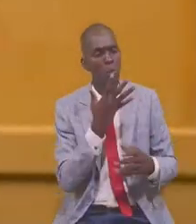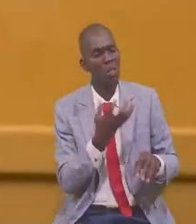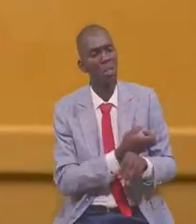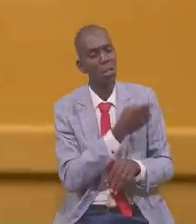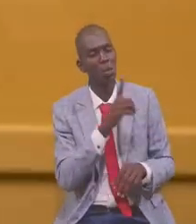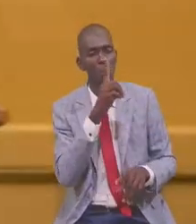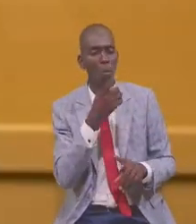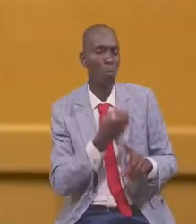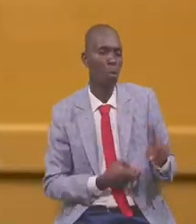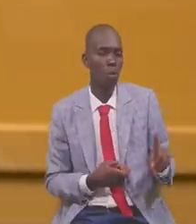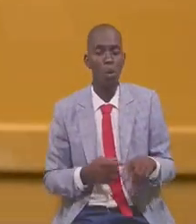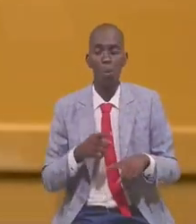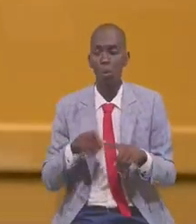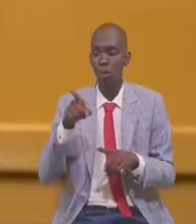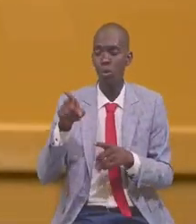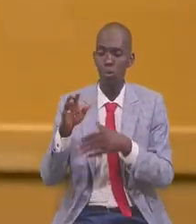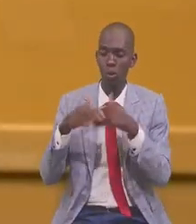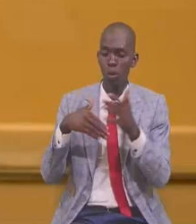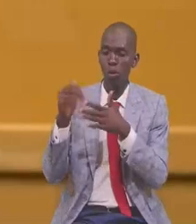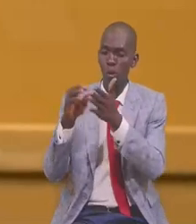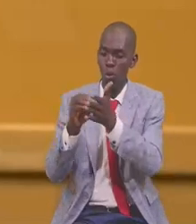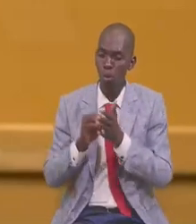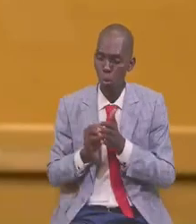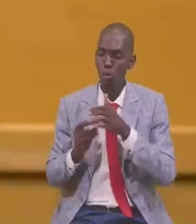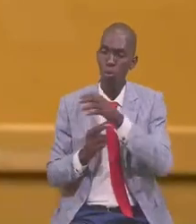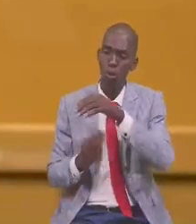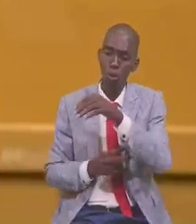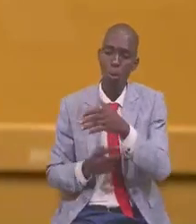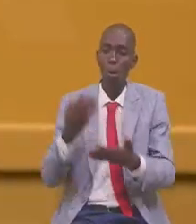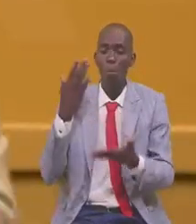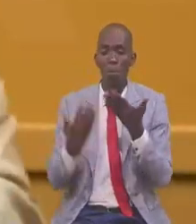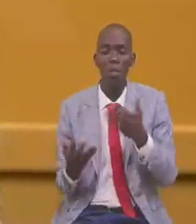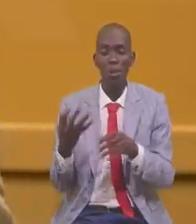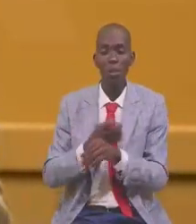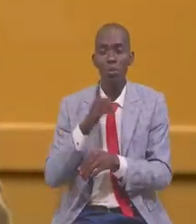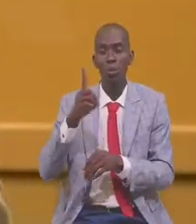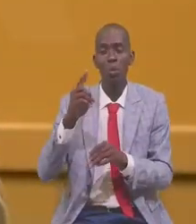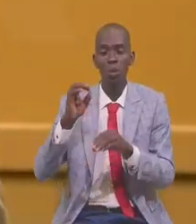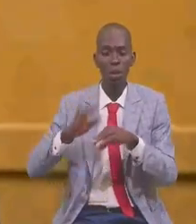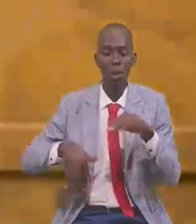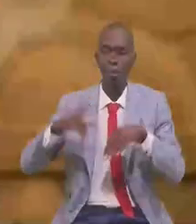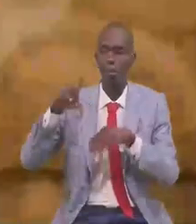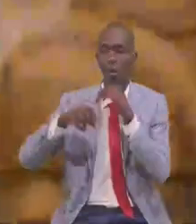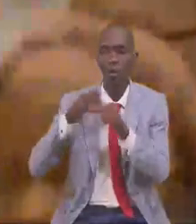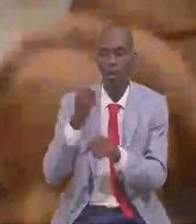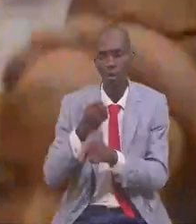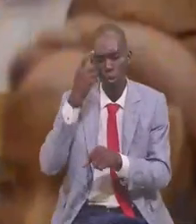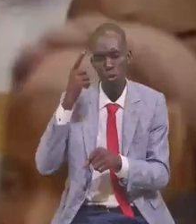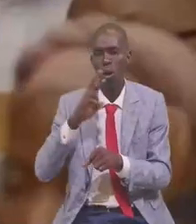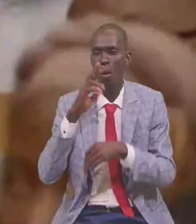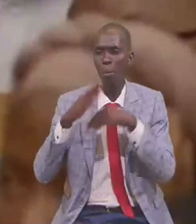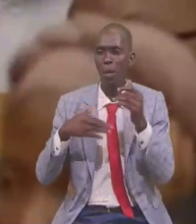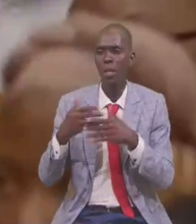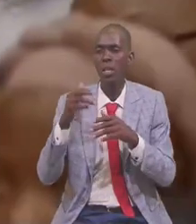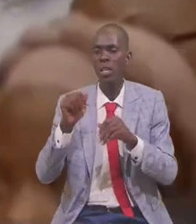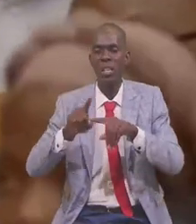peut me prendre plus d'un an. Parce que je bâtis un pont différent du pont qu'il est en train de construire. Mais